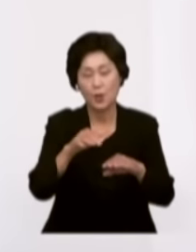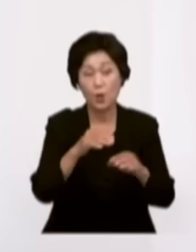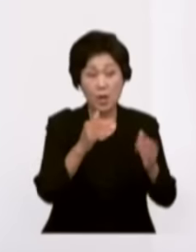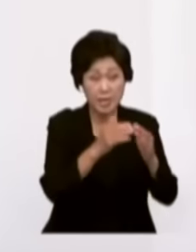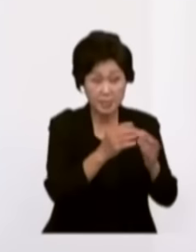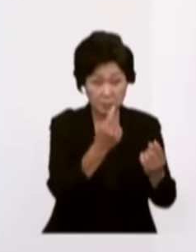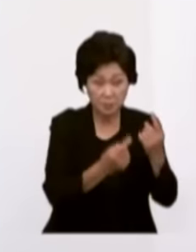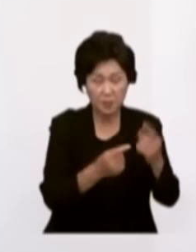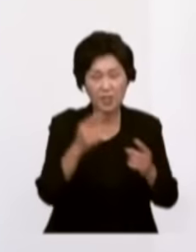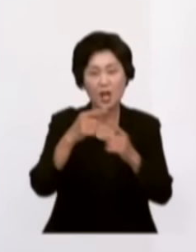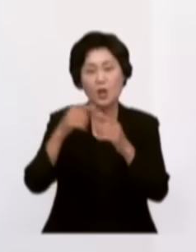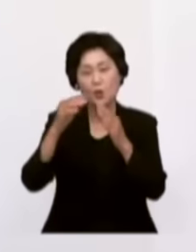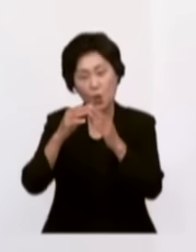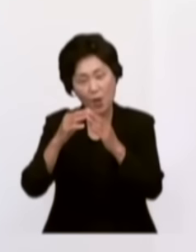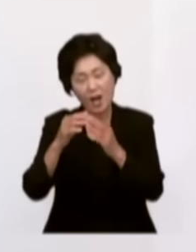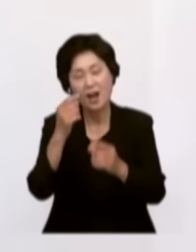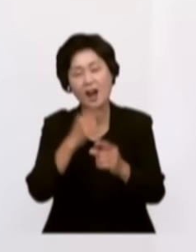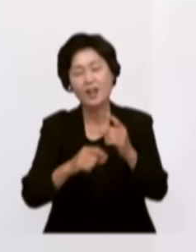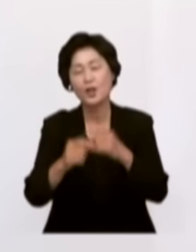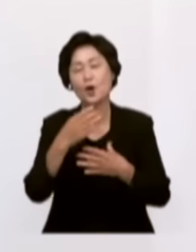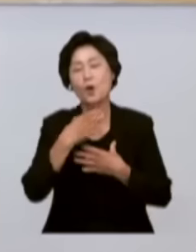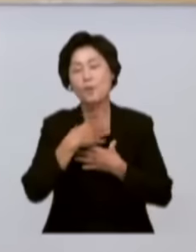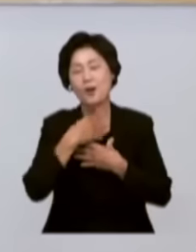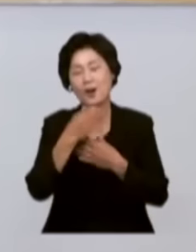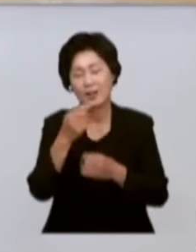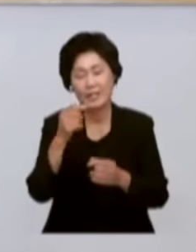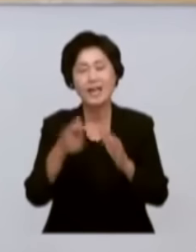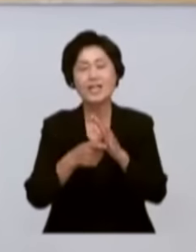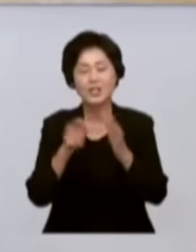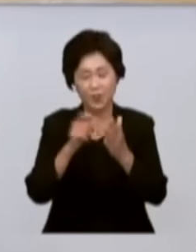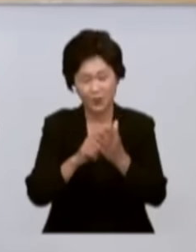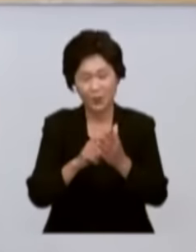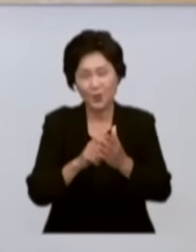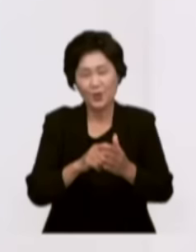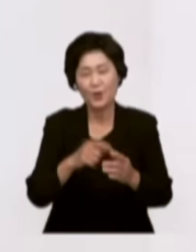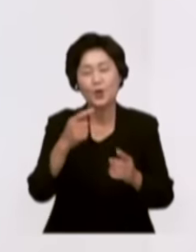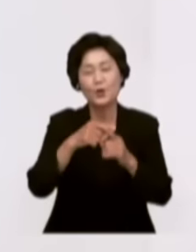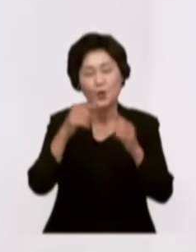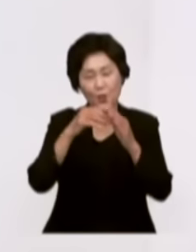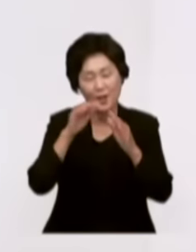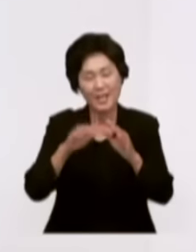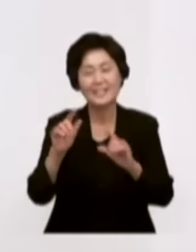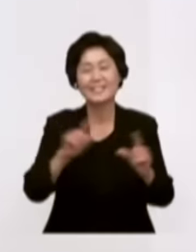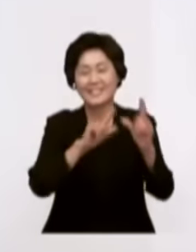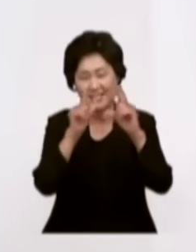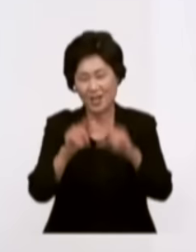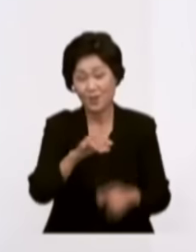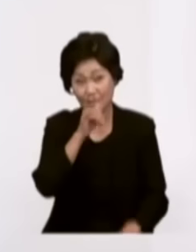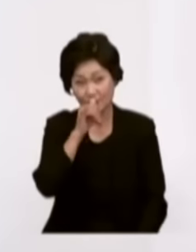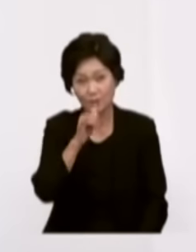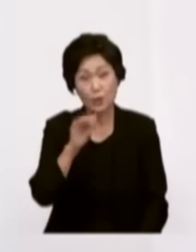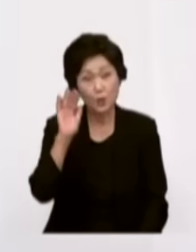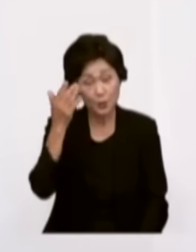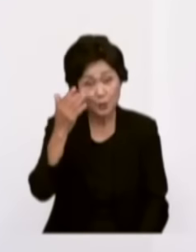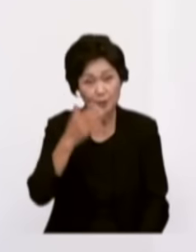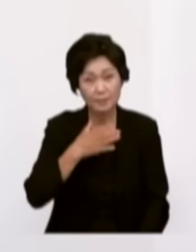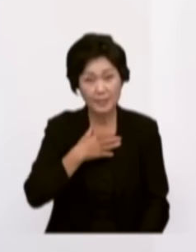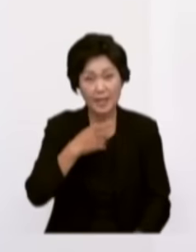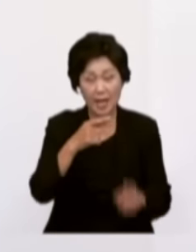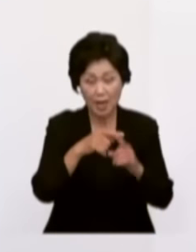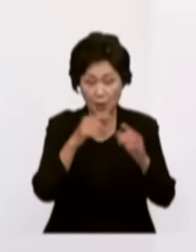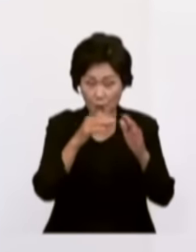그 정도. 예, 할머니가 항상 교회 안에서 함께 있었고요. 그럼 요즘은? 요즘은 뭐 이제 그 제가 이제 다니는 교회를 두고 그쪽